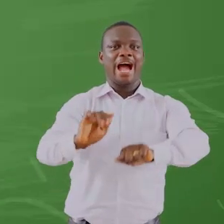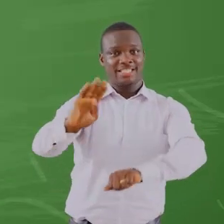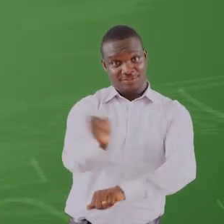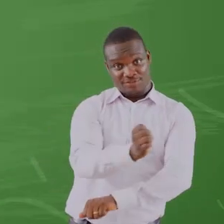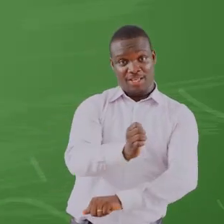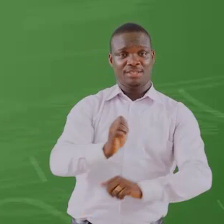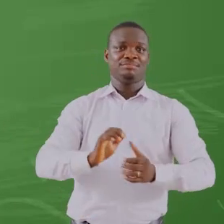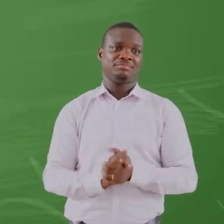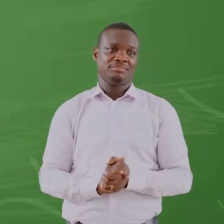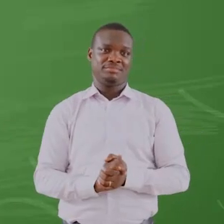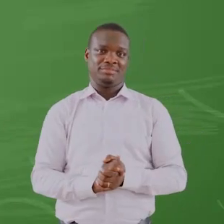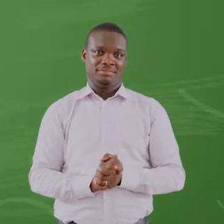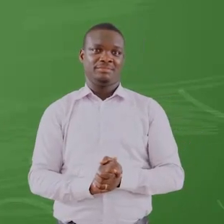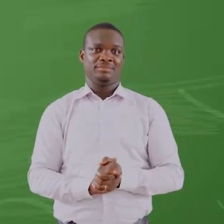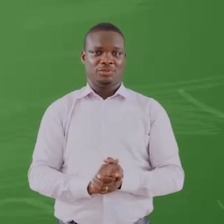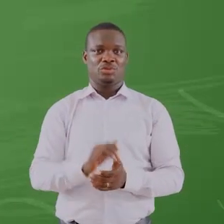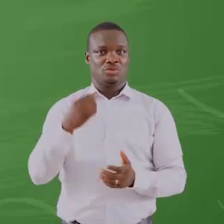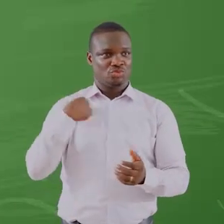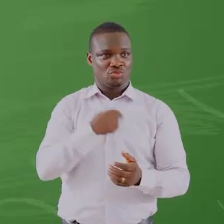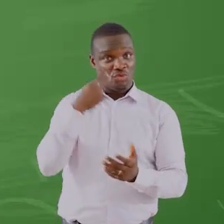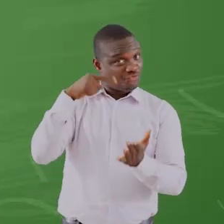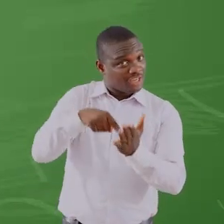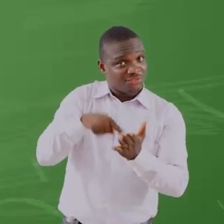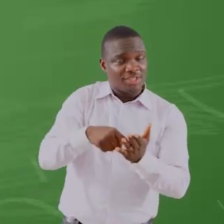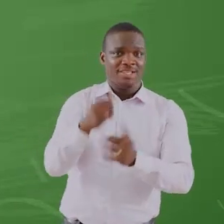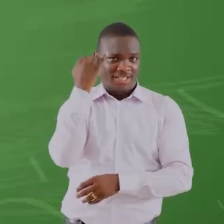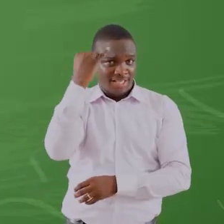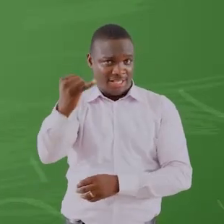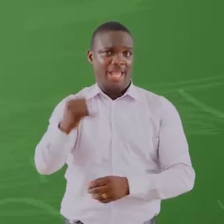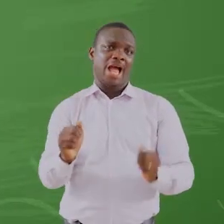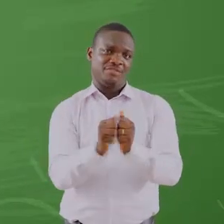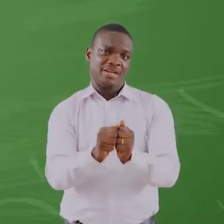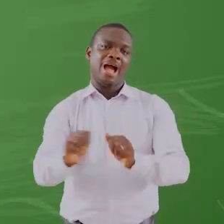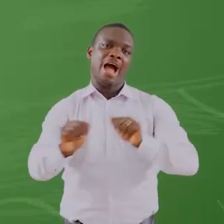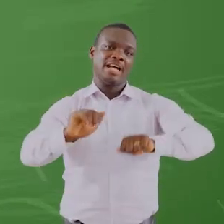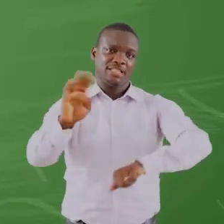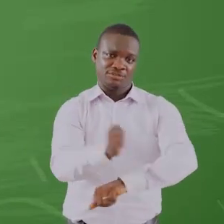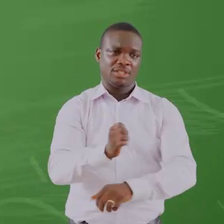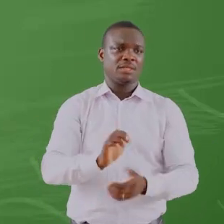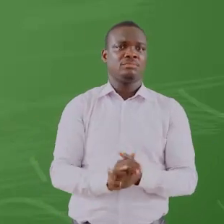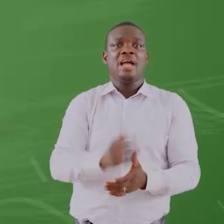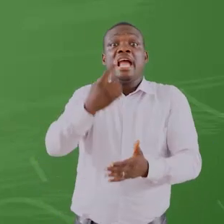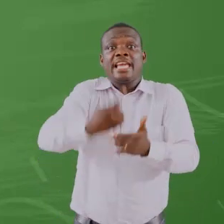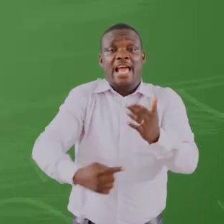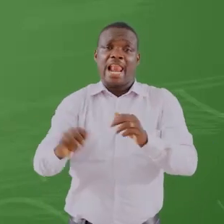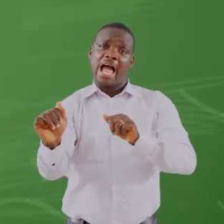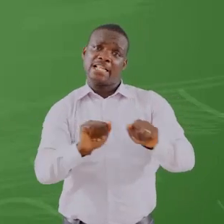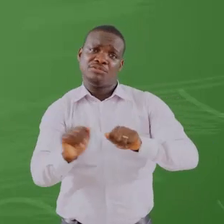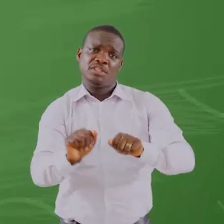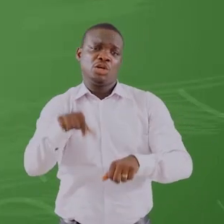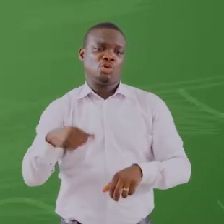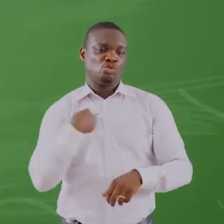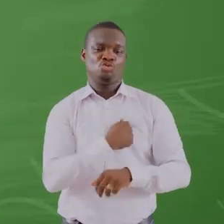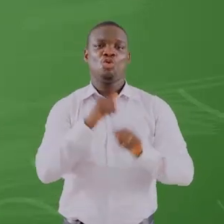activité. Donc, nous allons vérifier cette hypothèse à partir d'une activité. Quelle est donc l'activité que nous